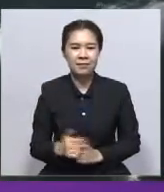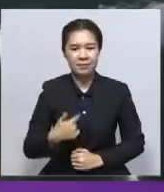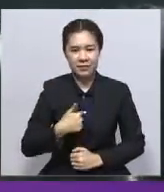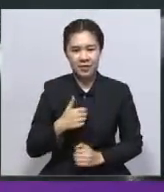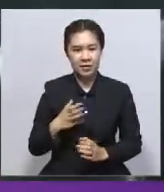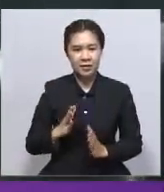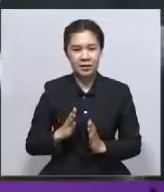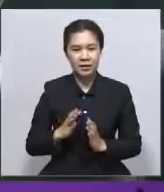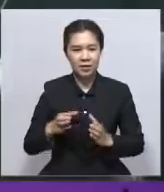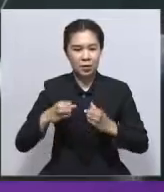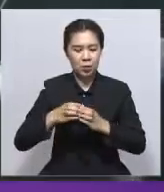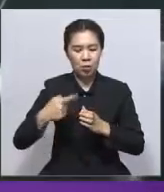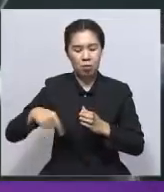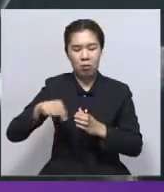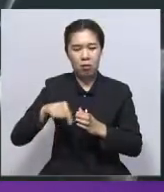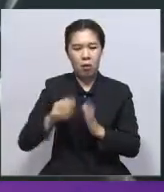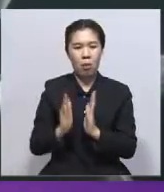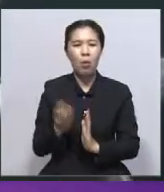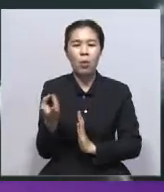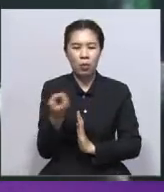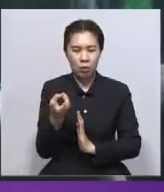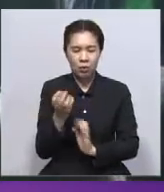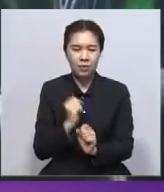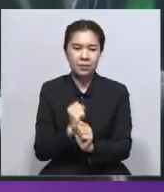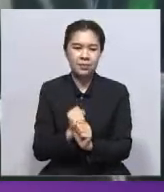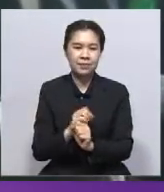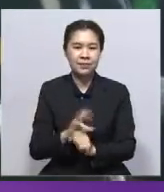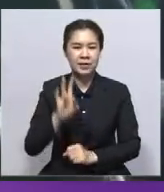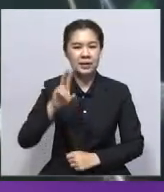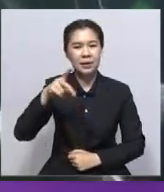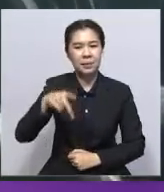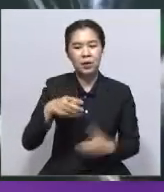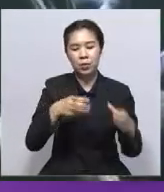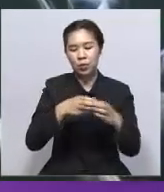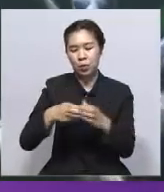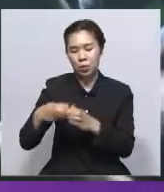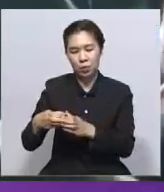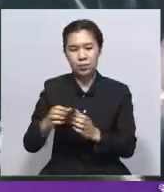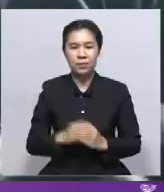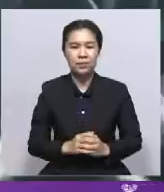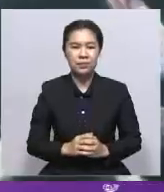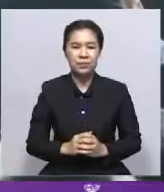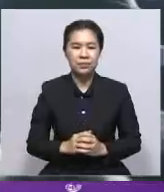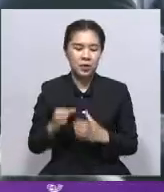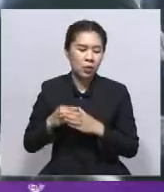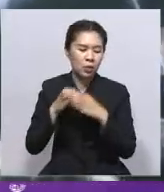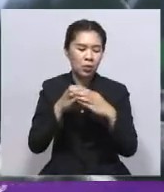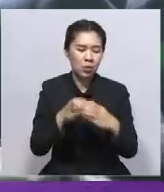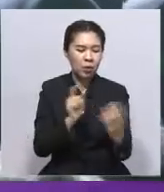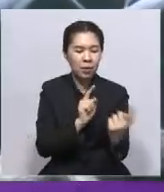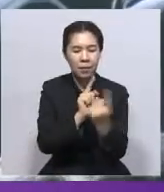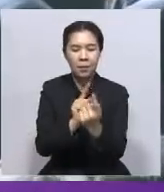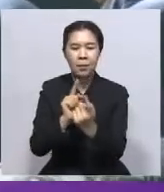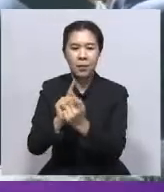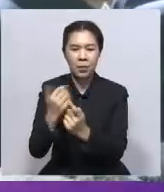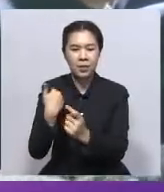ามีคนไม่มากขนาดนั้นนะเราก็จัดมา 7,000 กว่าชุดนะชุดละ20กว่าคนนะก็ลงทุกพื้นที่เขาก็จะมีเม